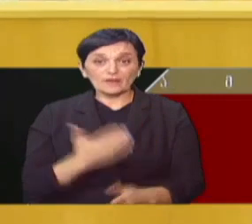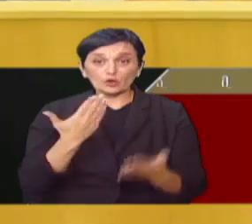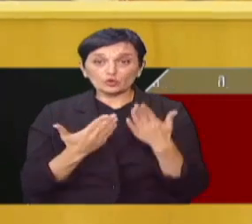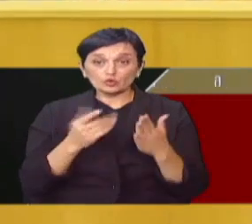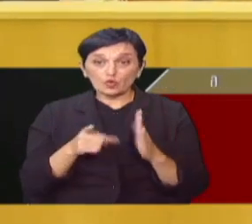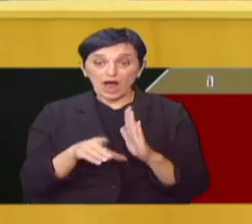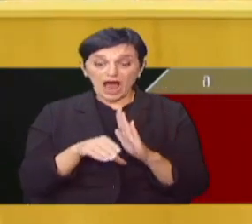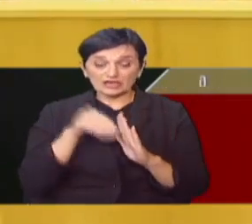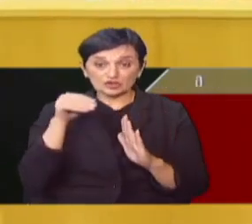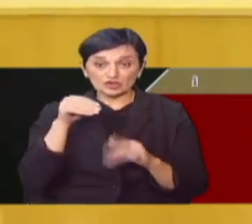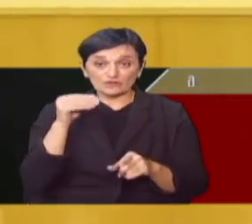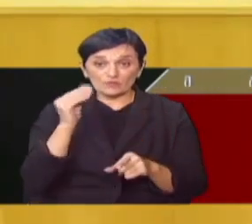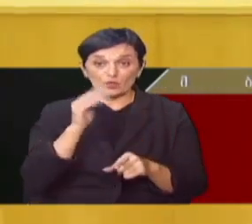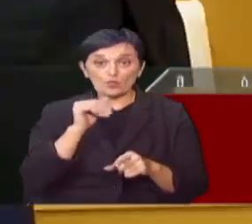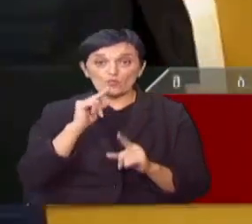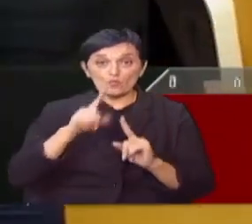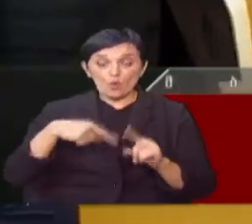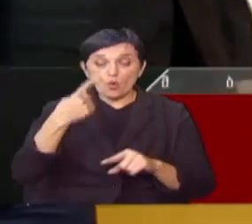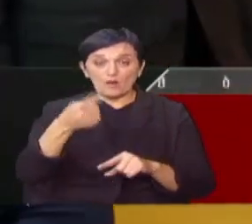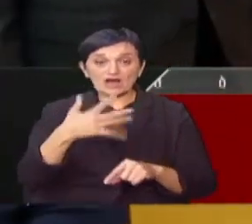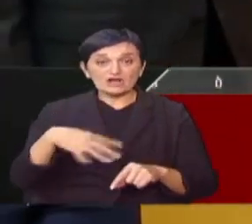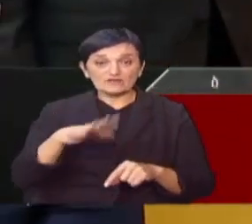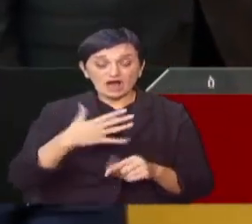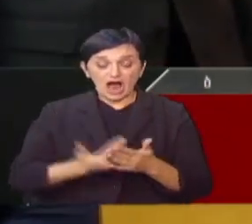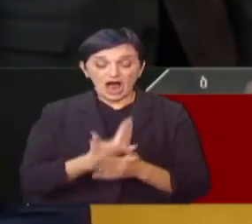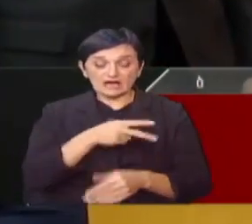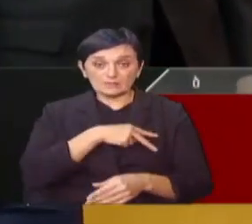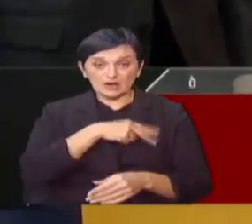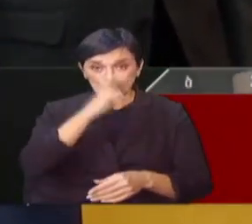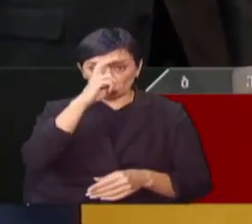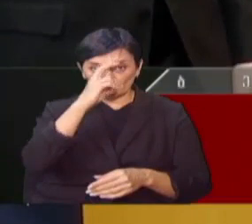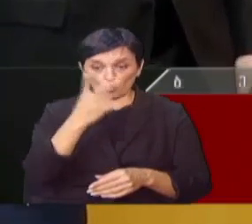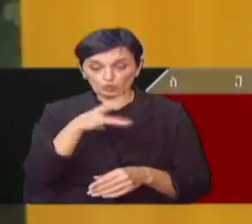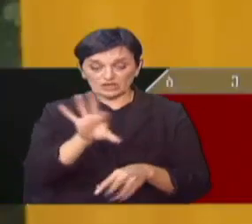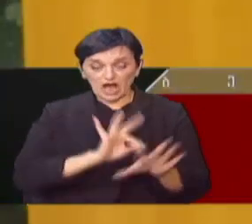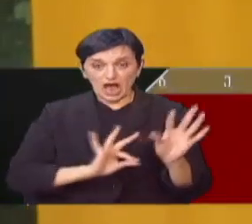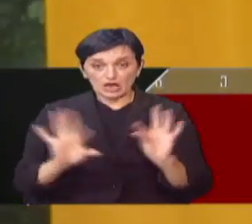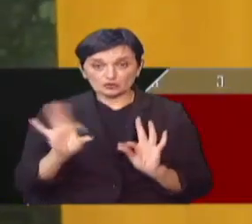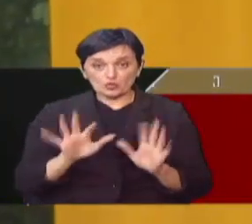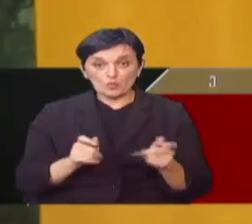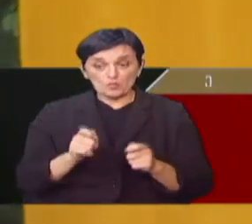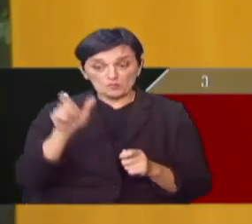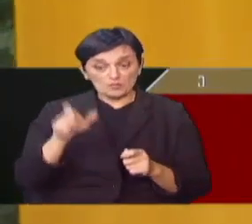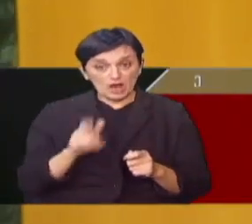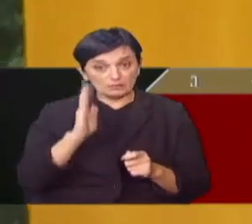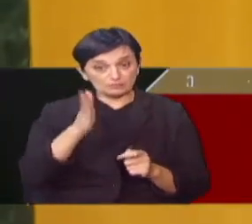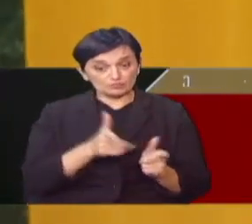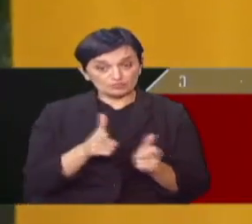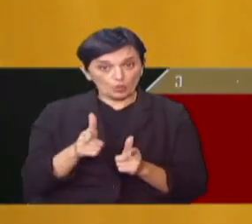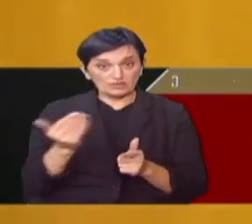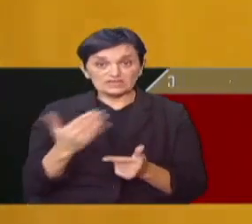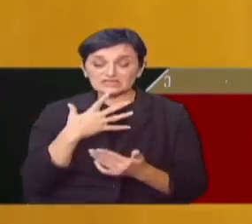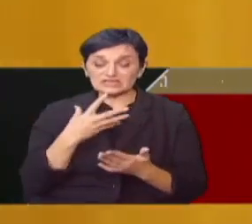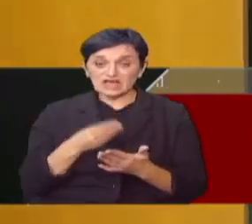ამ არჩევნებისთვის, რომელზეც მომავალ წელს ქვეყანა ახალი პარლამენტი და შესაბამისად მთავრობა უნდა აირჩიოს, პრეზიდენტიც აპირებს მომზადებას, მას